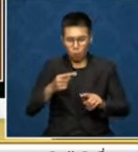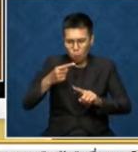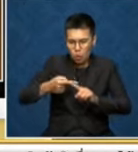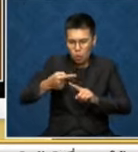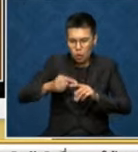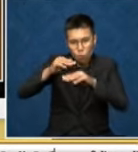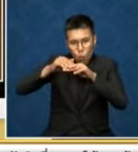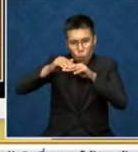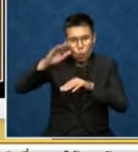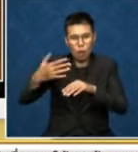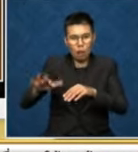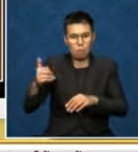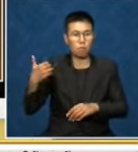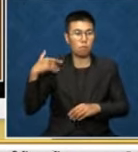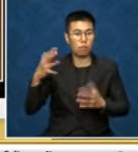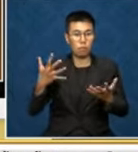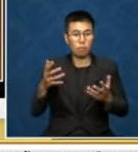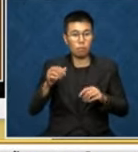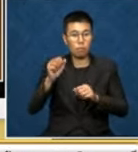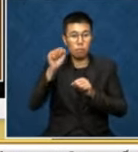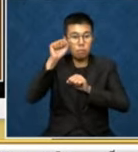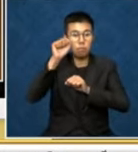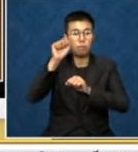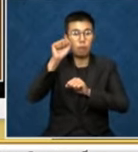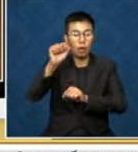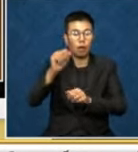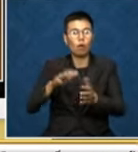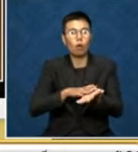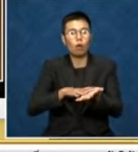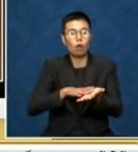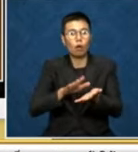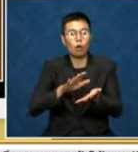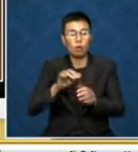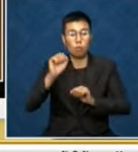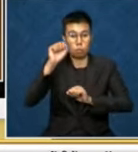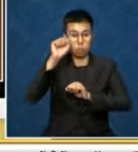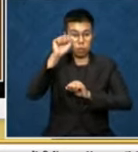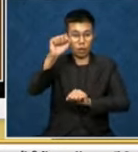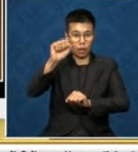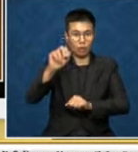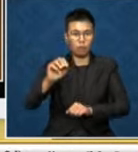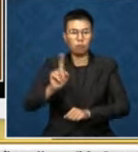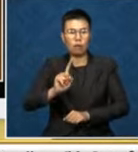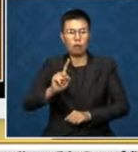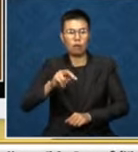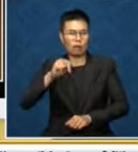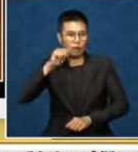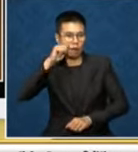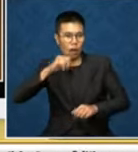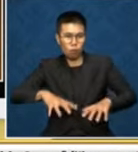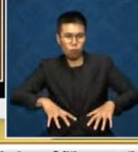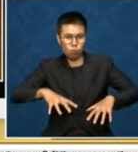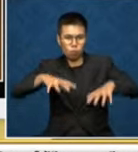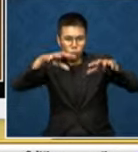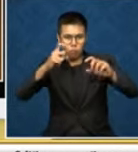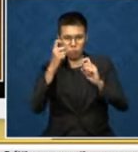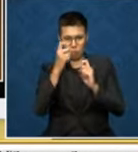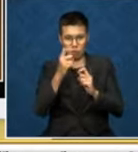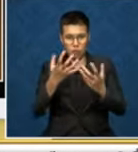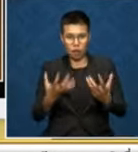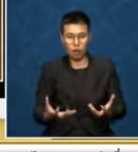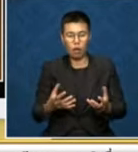ายังไม่มีประกาศเขตภัยพิบัติจากจังหวัดปทุมธานีเลยนะครับของอยุธ